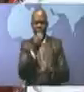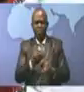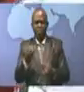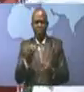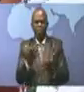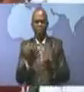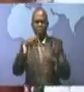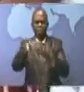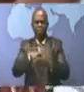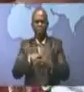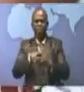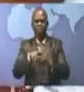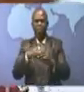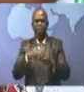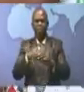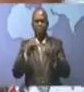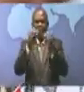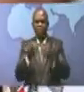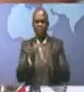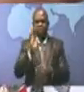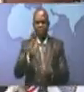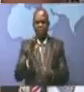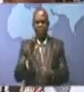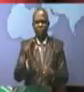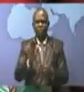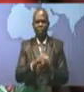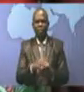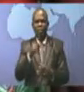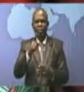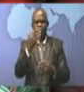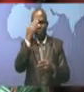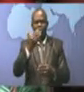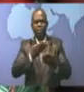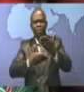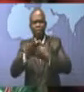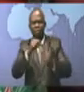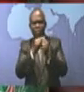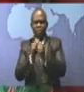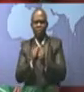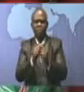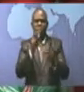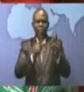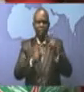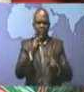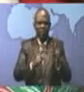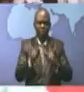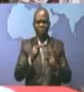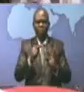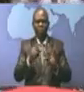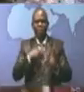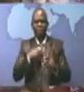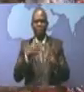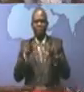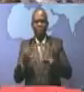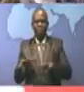mouvement et ont ajouté qu'elles ont collecté cette aide juste pour compartir avec ceux ou celles qui sont dans les moments durs.